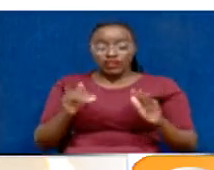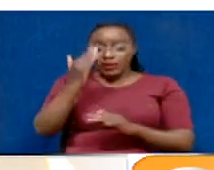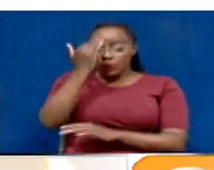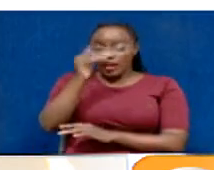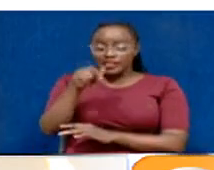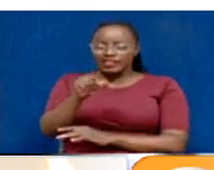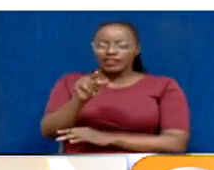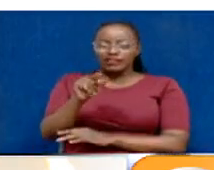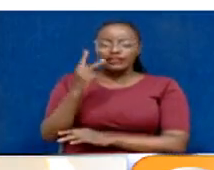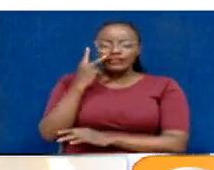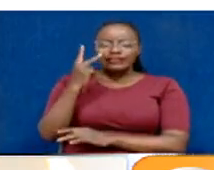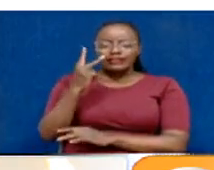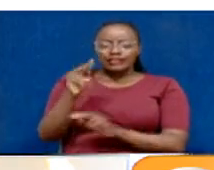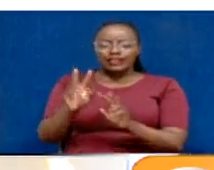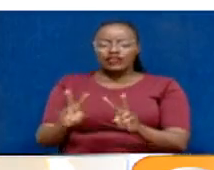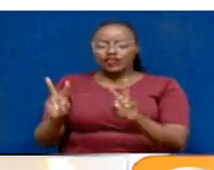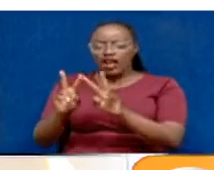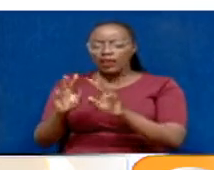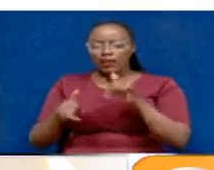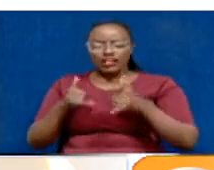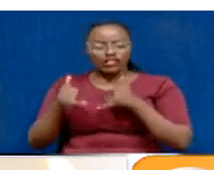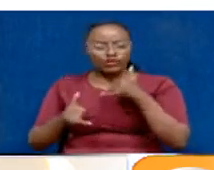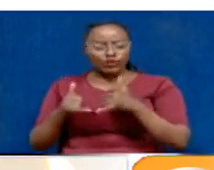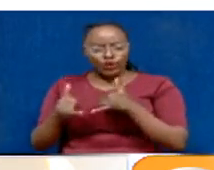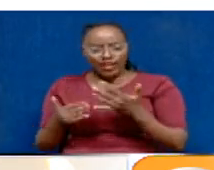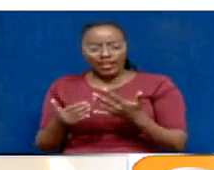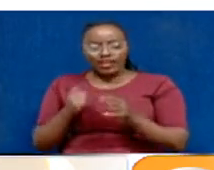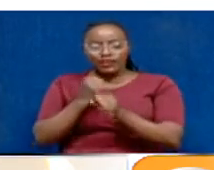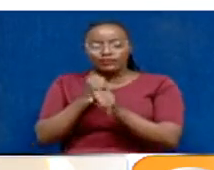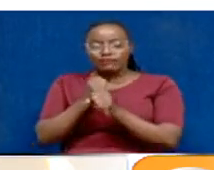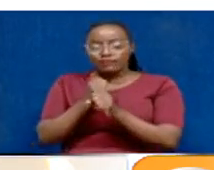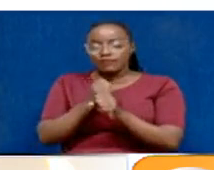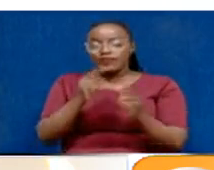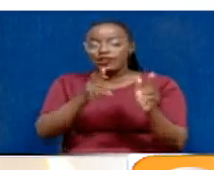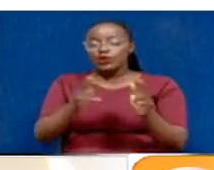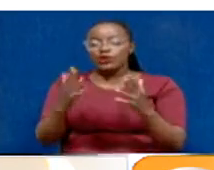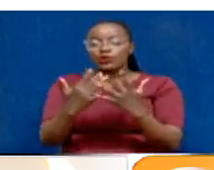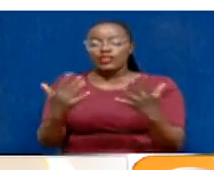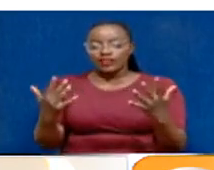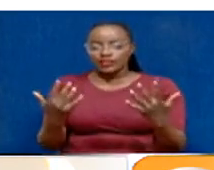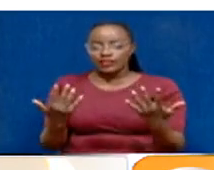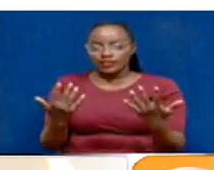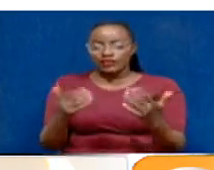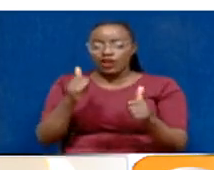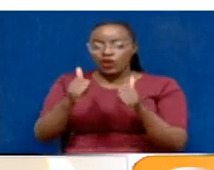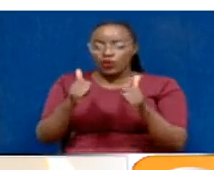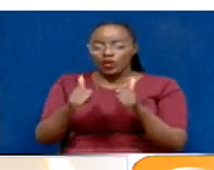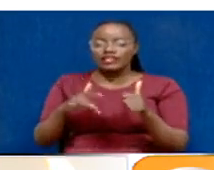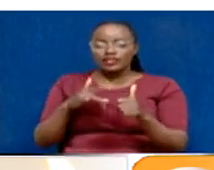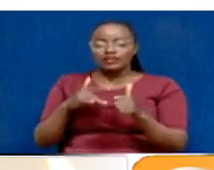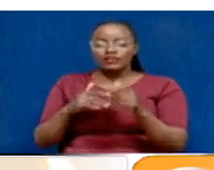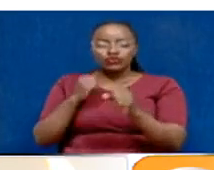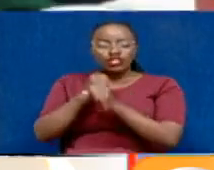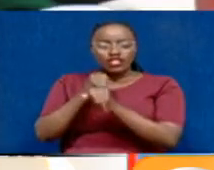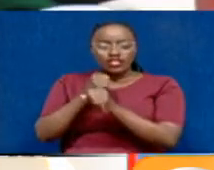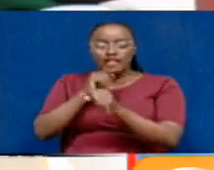is because he found virtue and joy by doing the ordinary things that fulfilled his